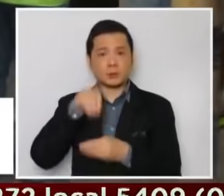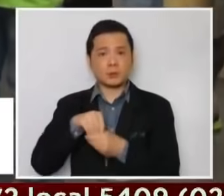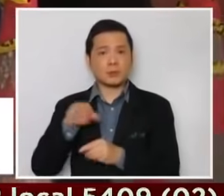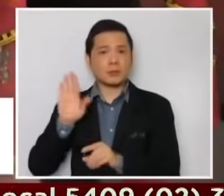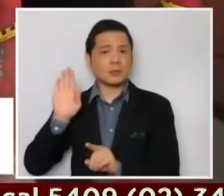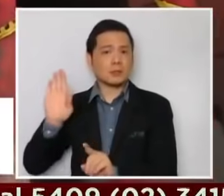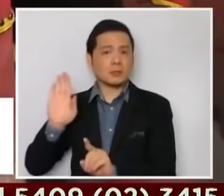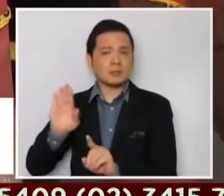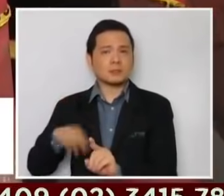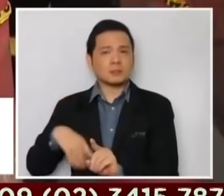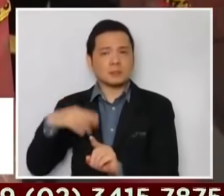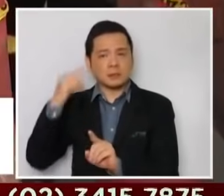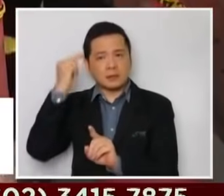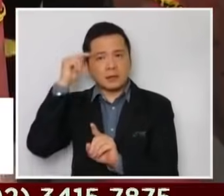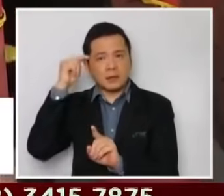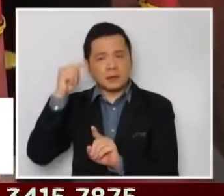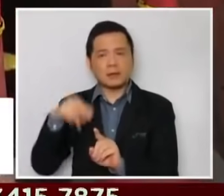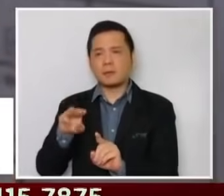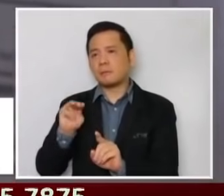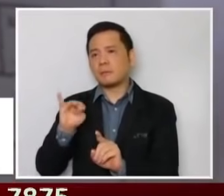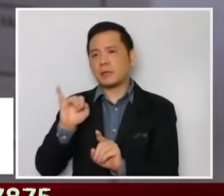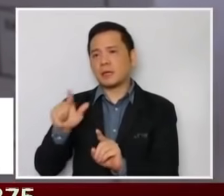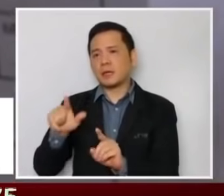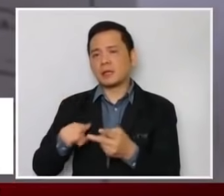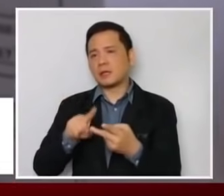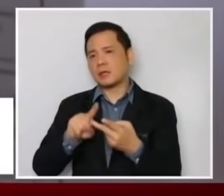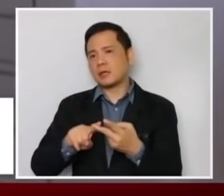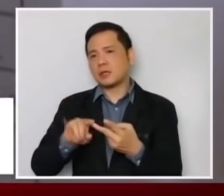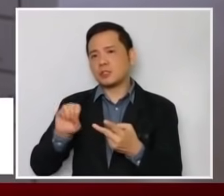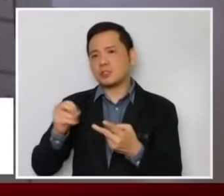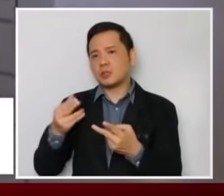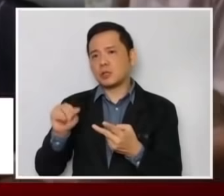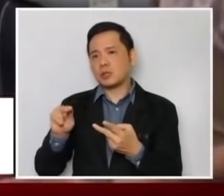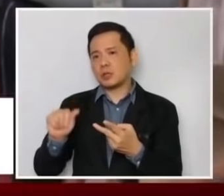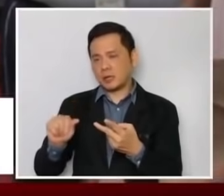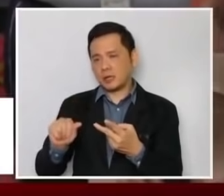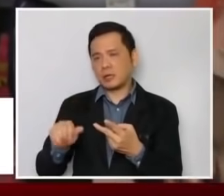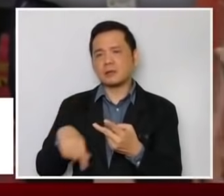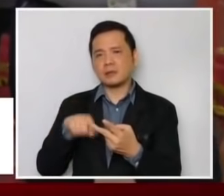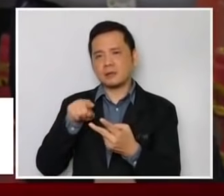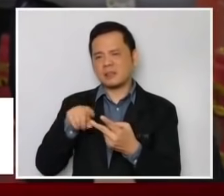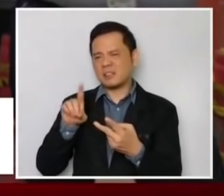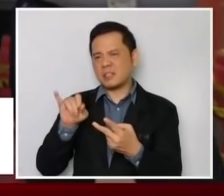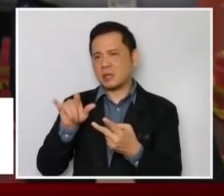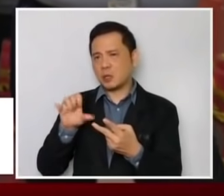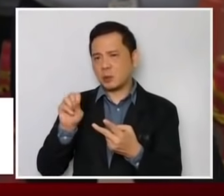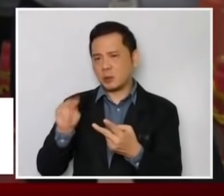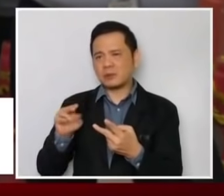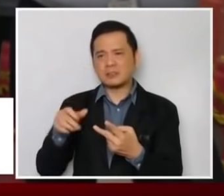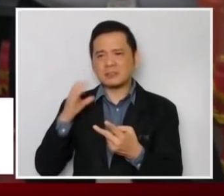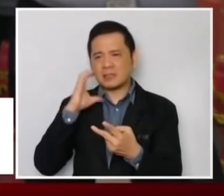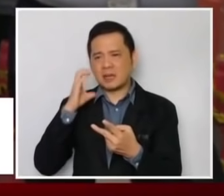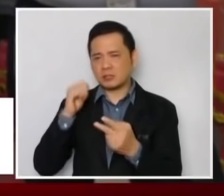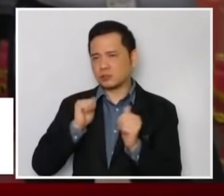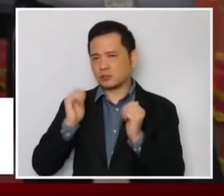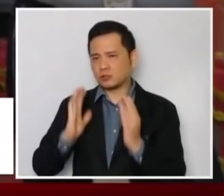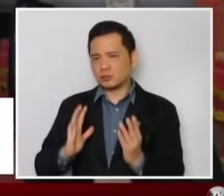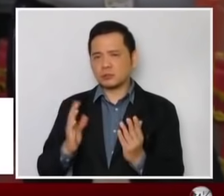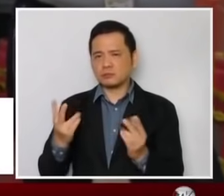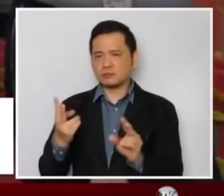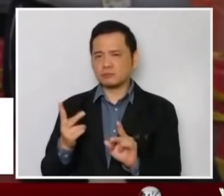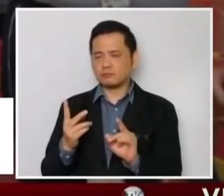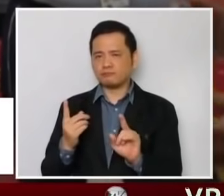Caruncio at si Jana De Leon, pinsan ng aktres na si Jane De Leon. Naghain din ng kanilang COC ang ilan sa